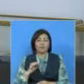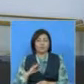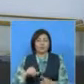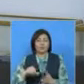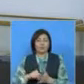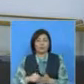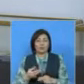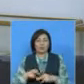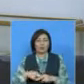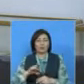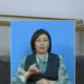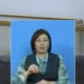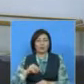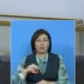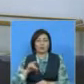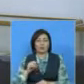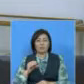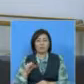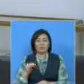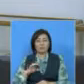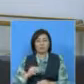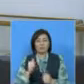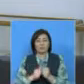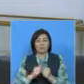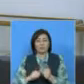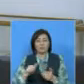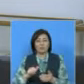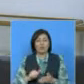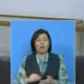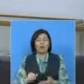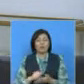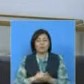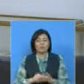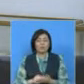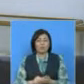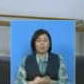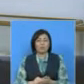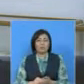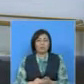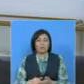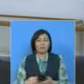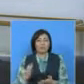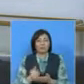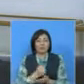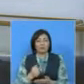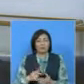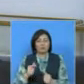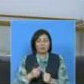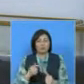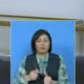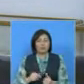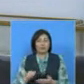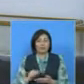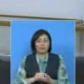Касательно именно по репрессиям. Но в каждом деле я не могу сказать, что именно найдутся фамилии, данные на репрессированных,